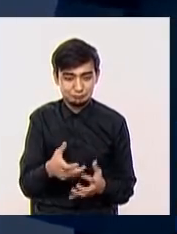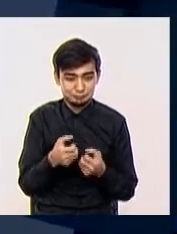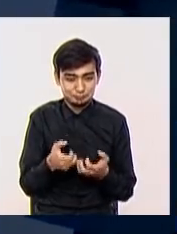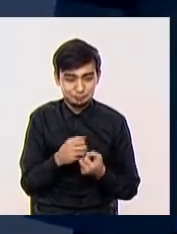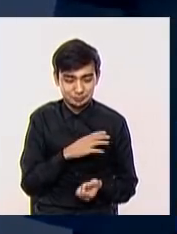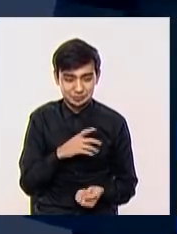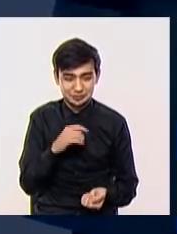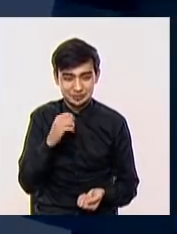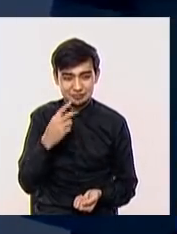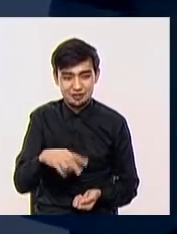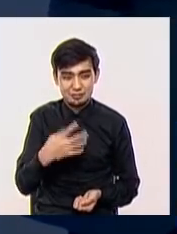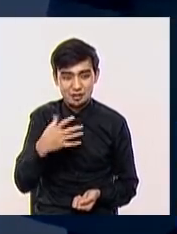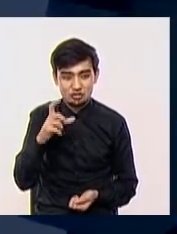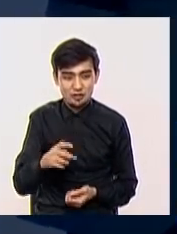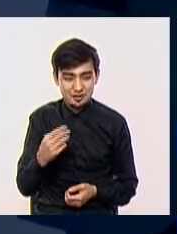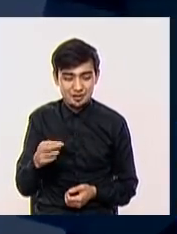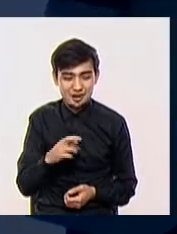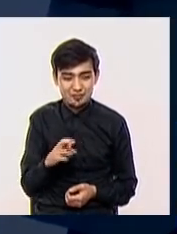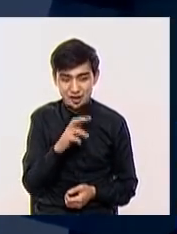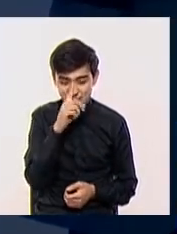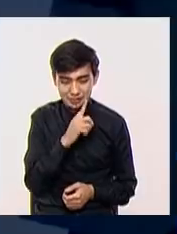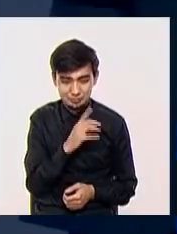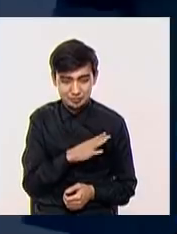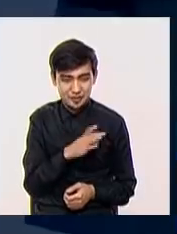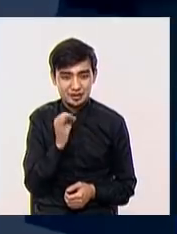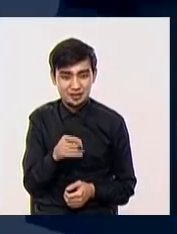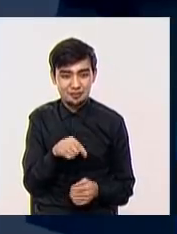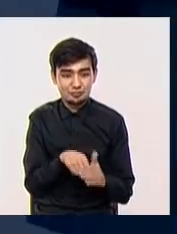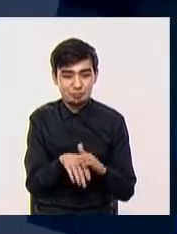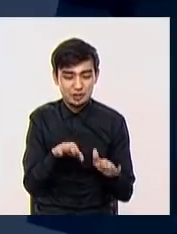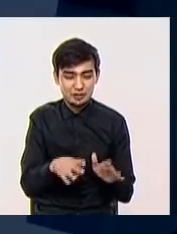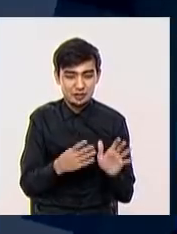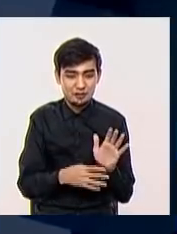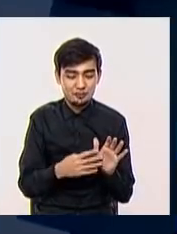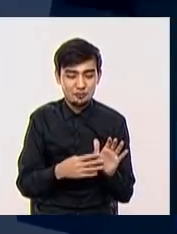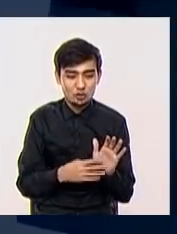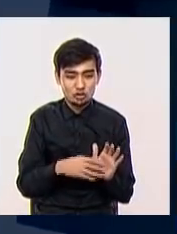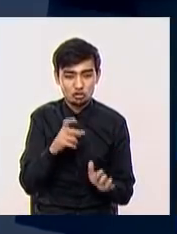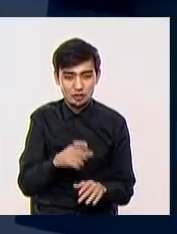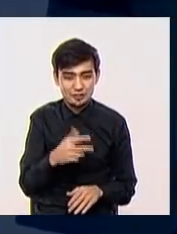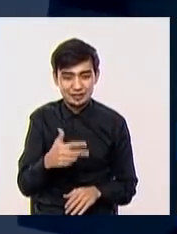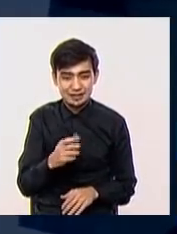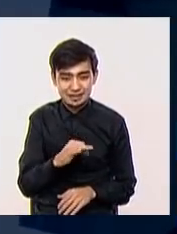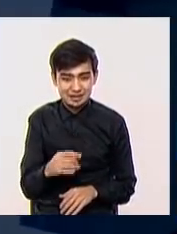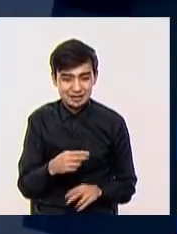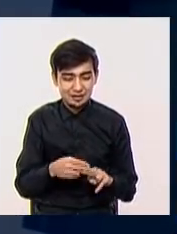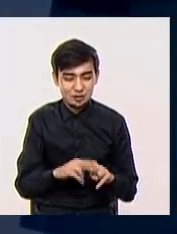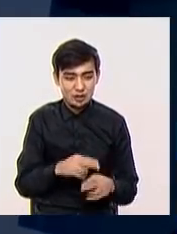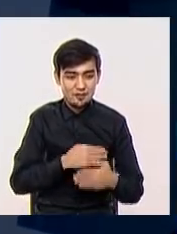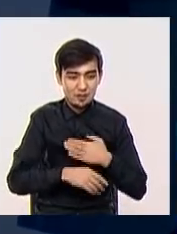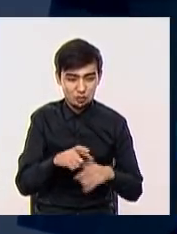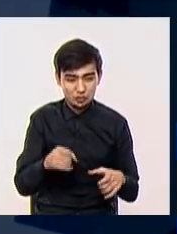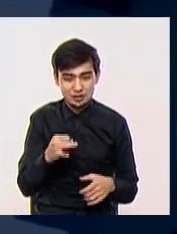пенсии и пособия 25 человек за январь. В этом учреждении находится 90 человек, 30 из которых инвалиды,